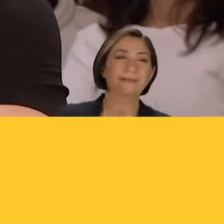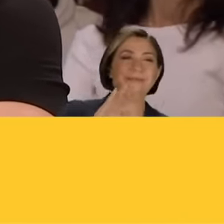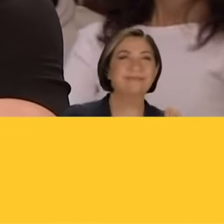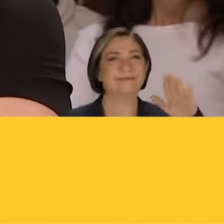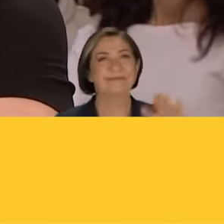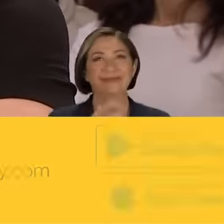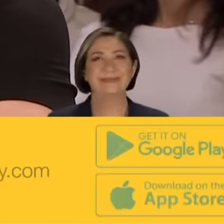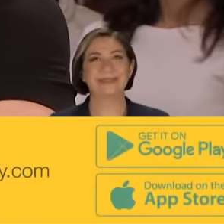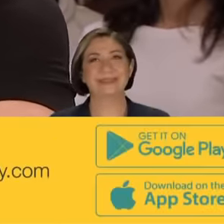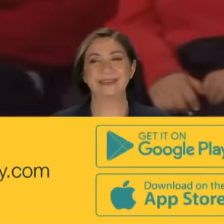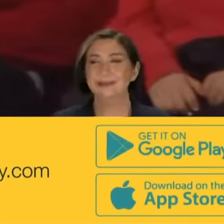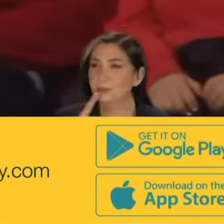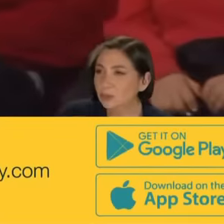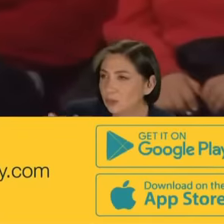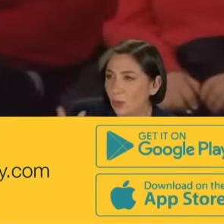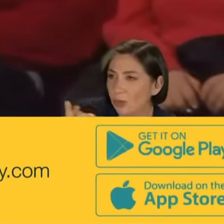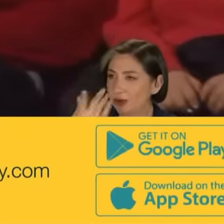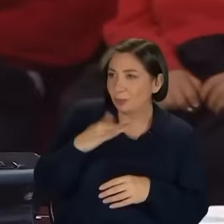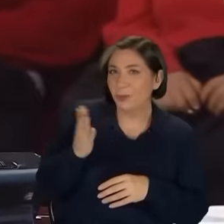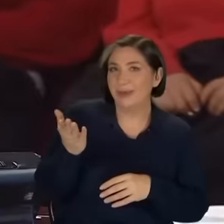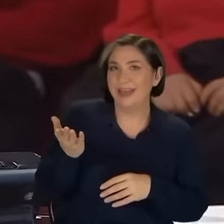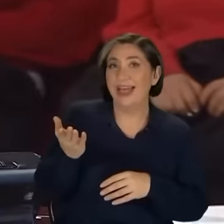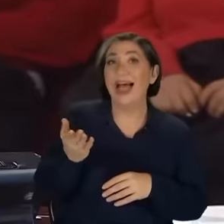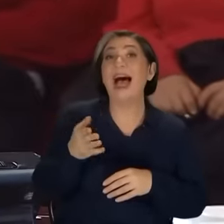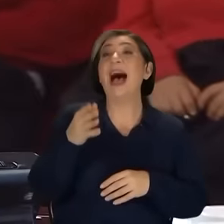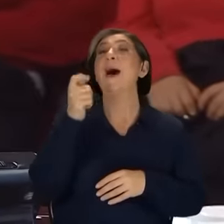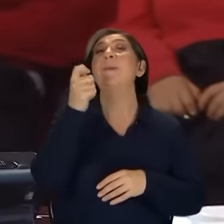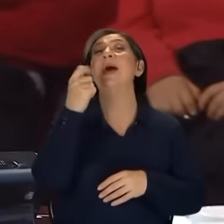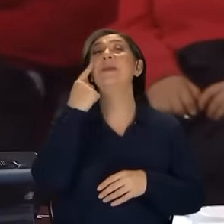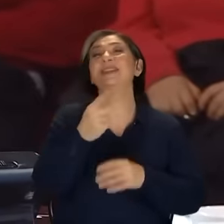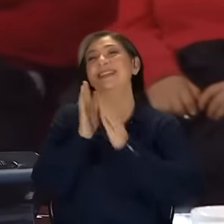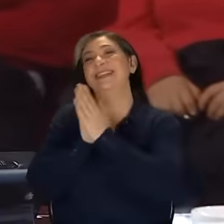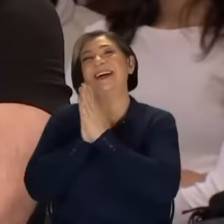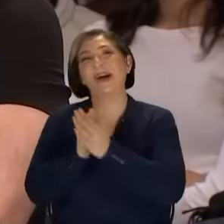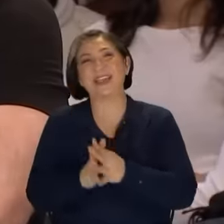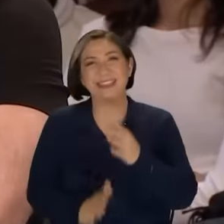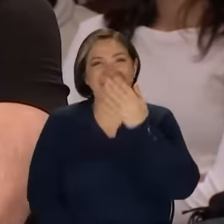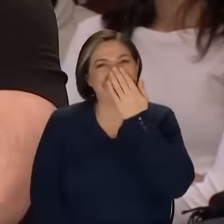yani. Ne diyorsun ya? Öyle bir şey yok. Ha paraya bakıyormuşum. Özür dilerim.